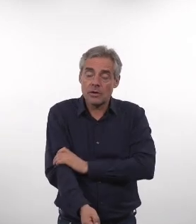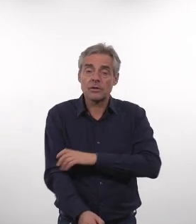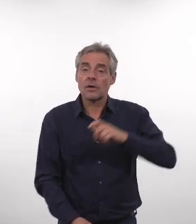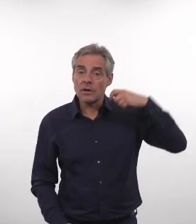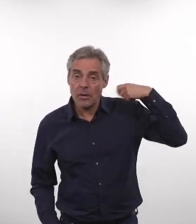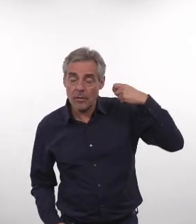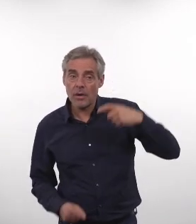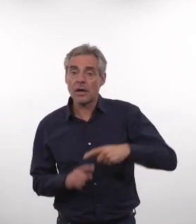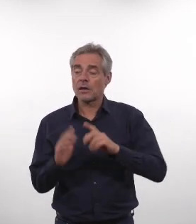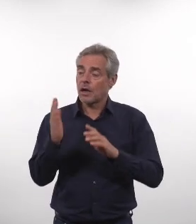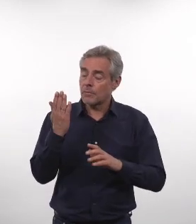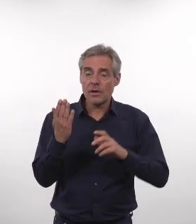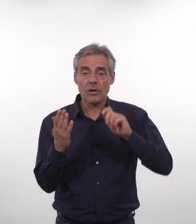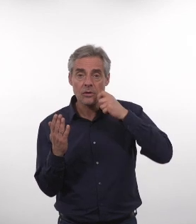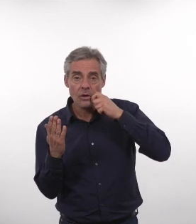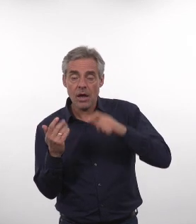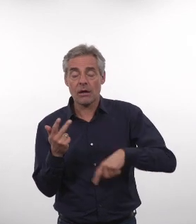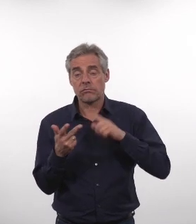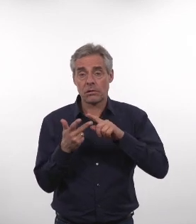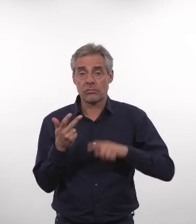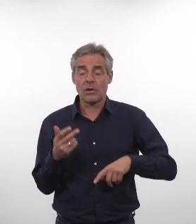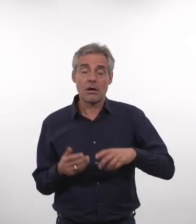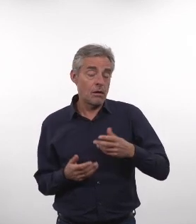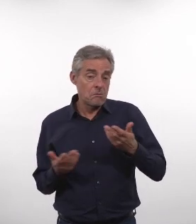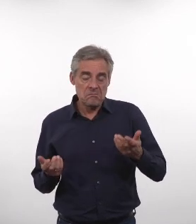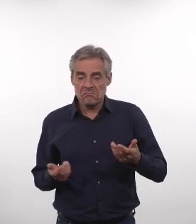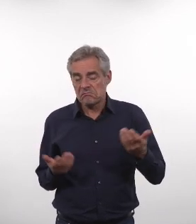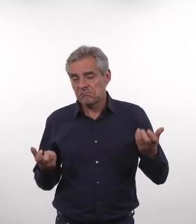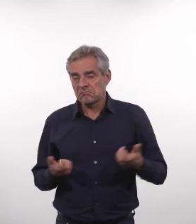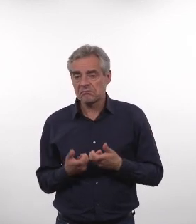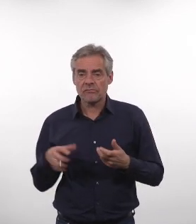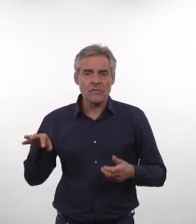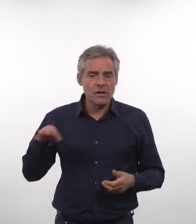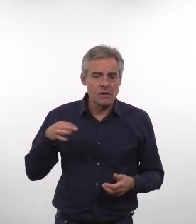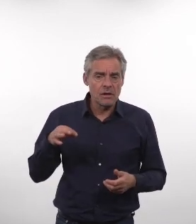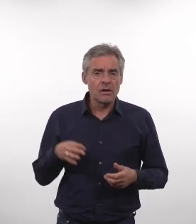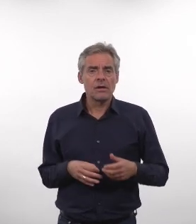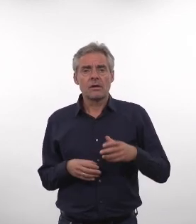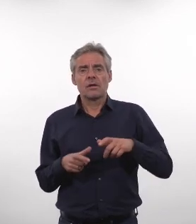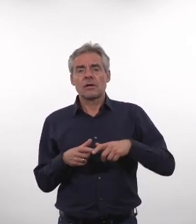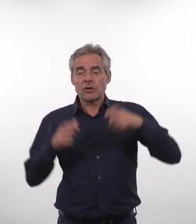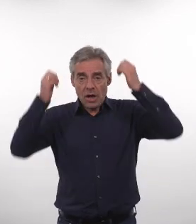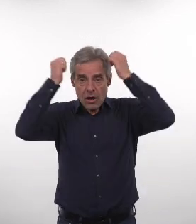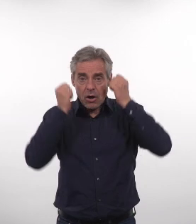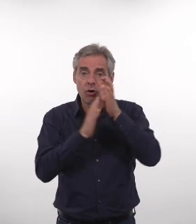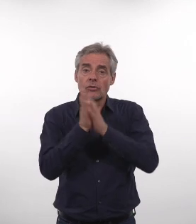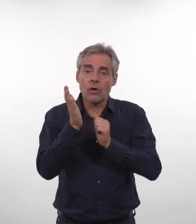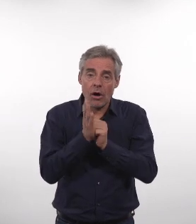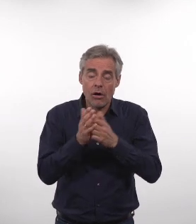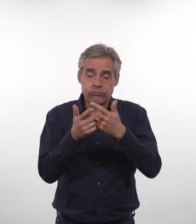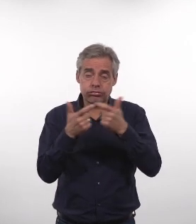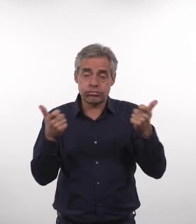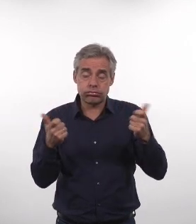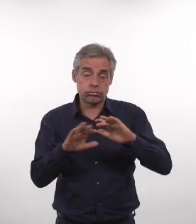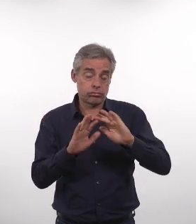thermomètre, un miroir dentaire, des consommables du type des gants, des charlottes, etc. Donc, tout ce qui